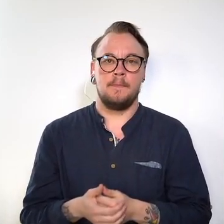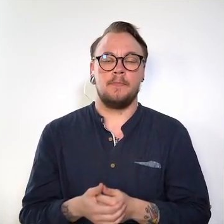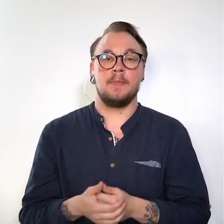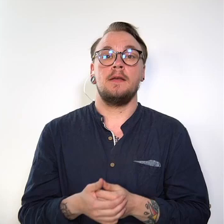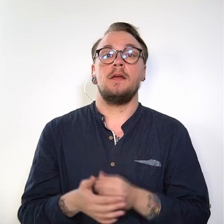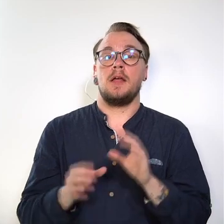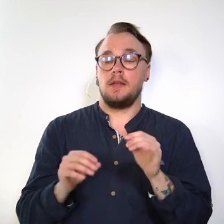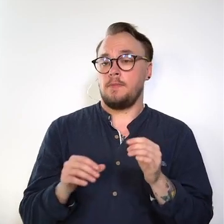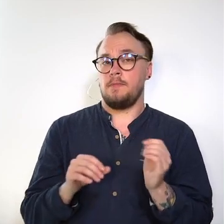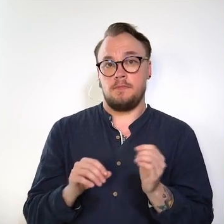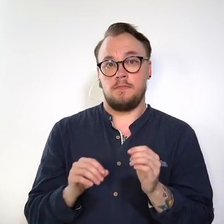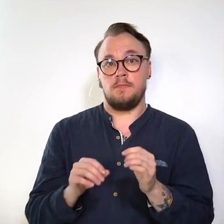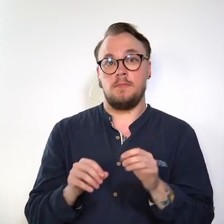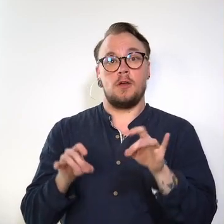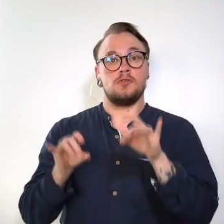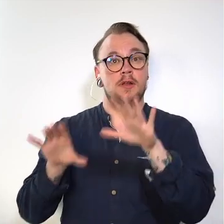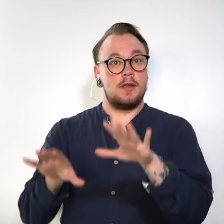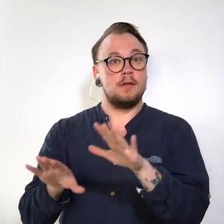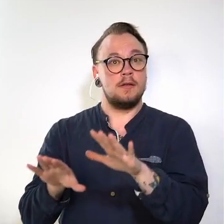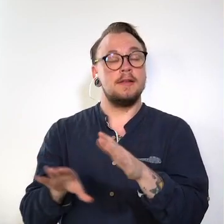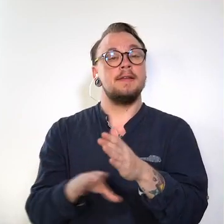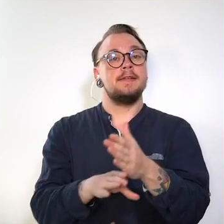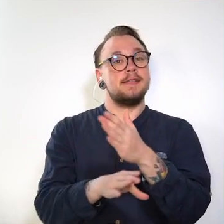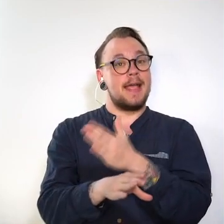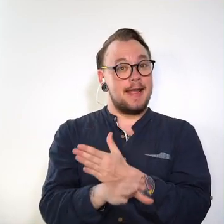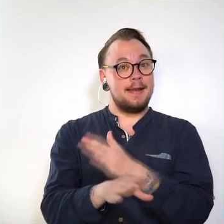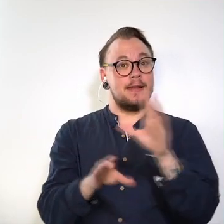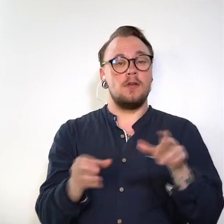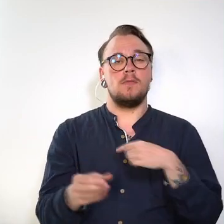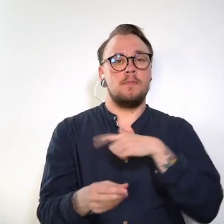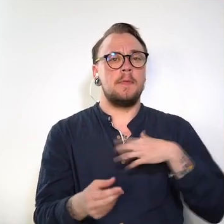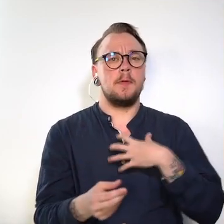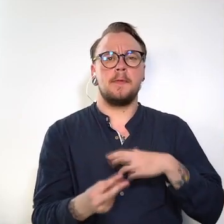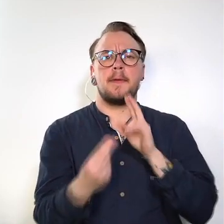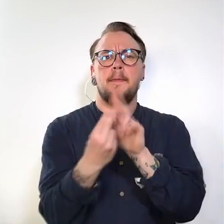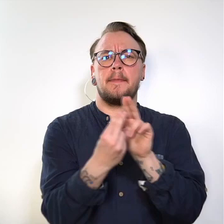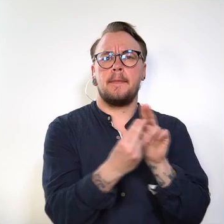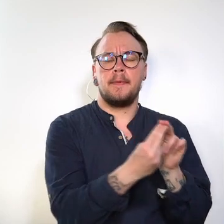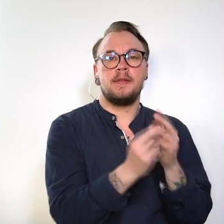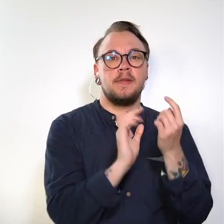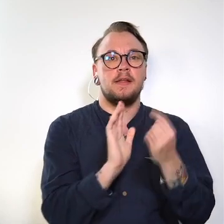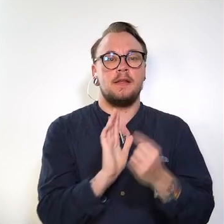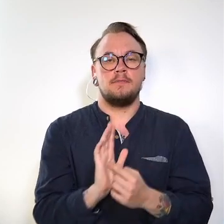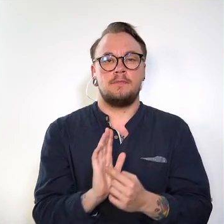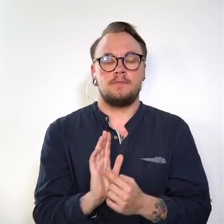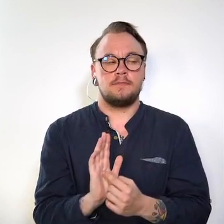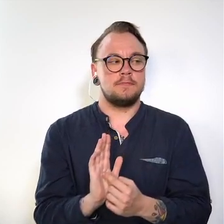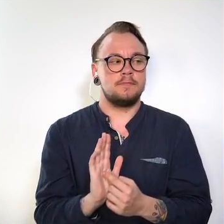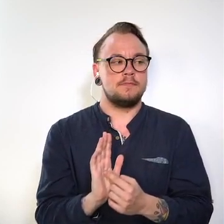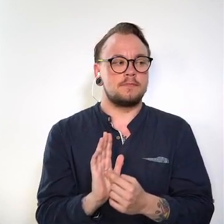otettiin yhteyttä mahdollisimman korkealle tasolle. Käytiin arkkipiispaa tapaamassa.